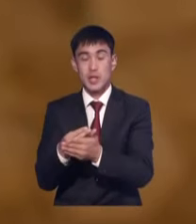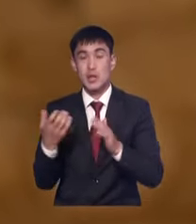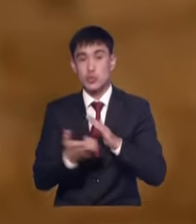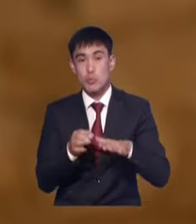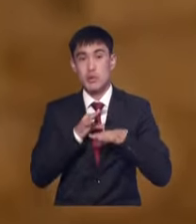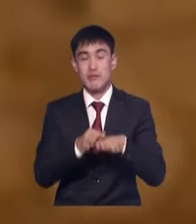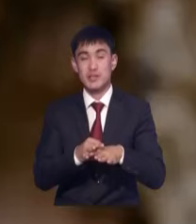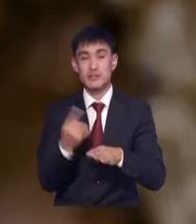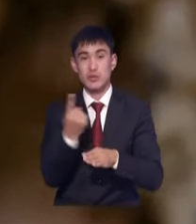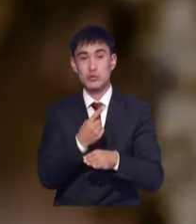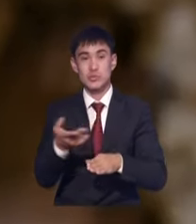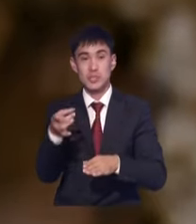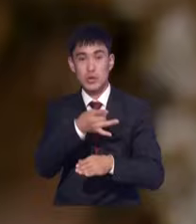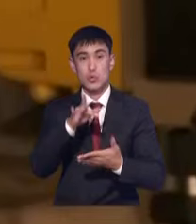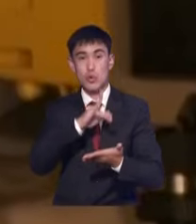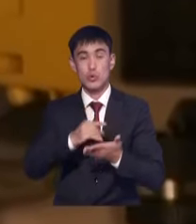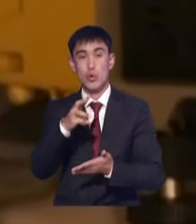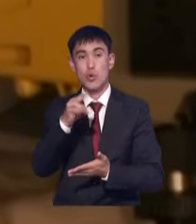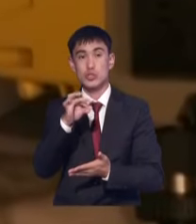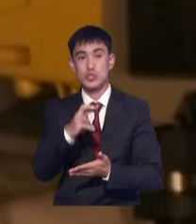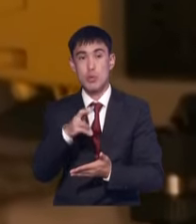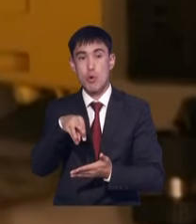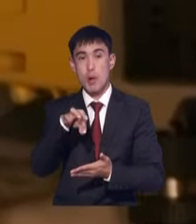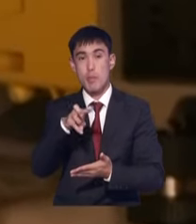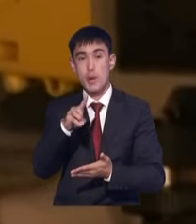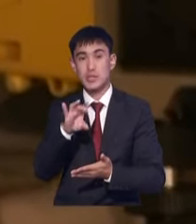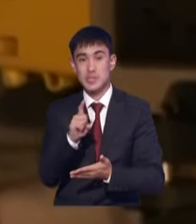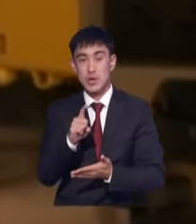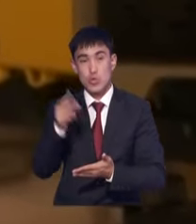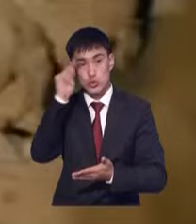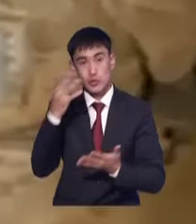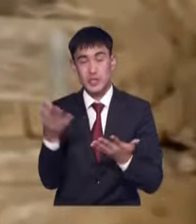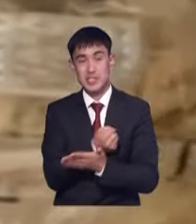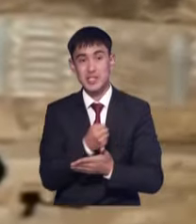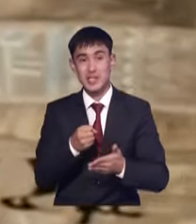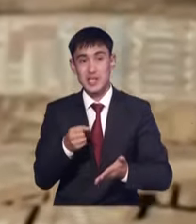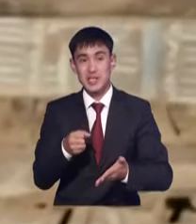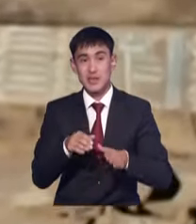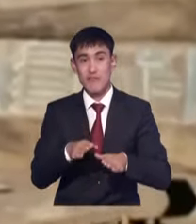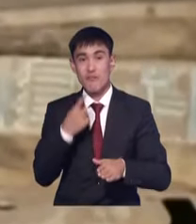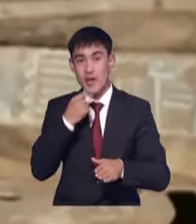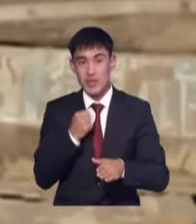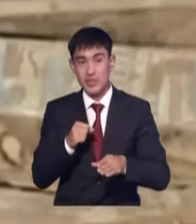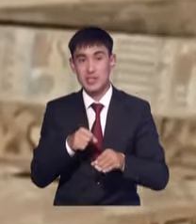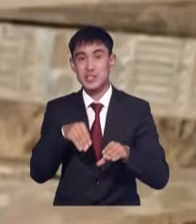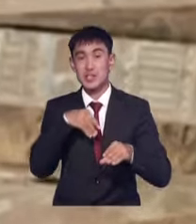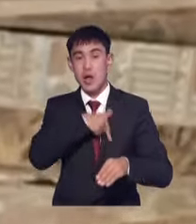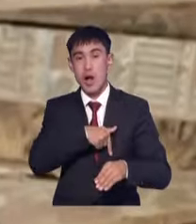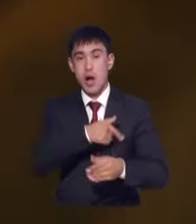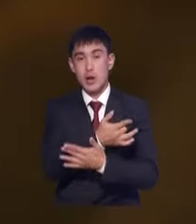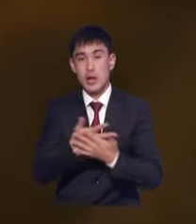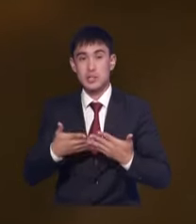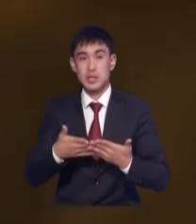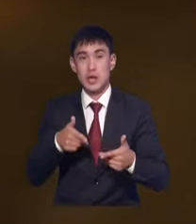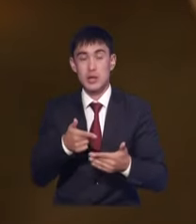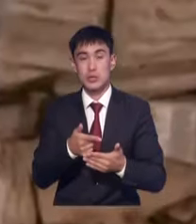Раскопки проводились в одном из районов города Хош-Иса в Мухафазе Бухейра. Ученые нашли там следы военных казарм и складов для оружия и продовольствия